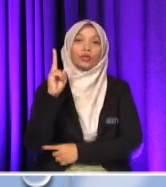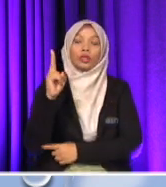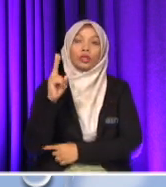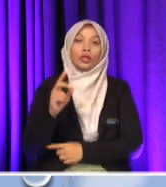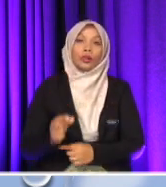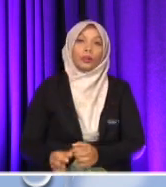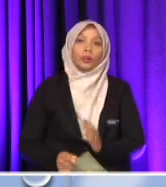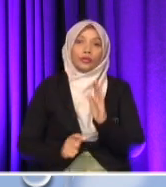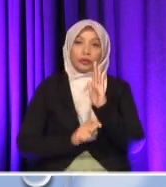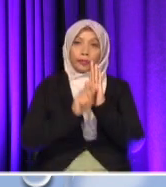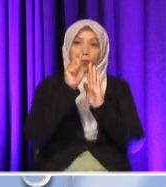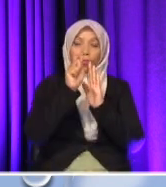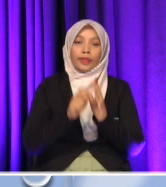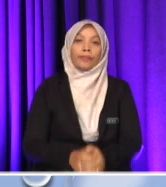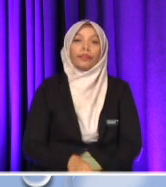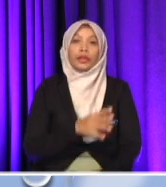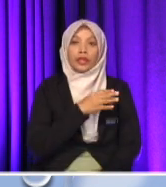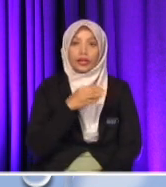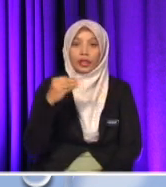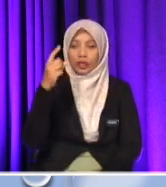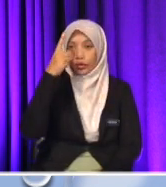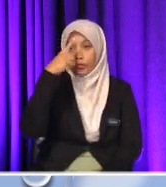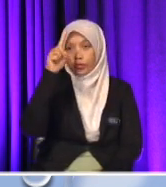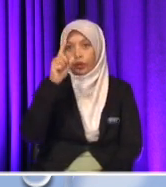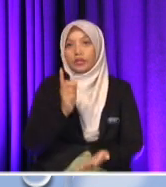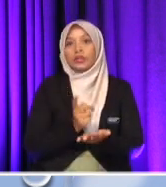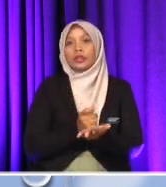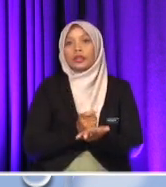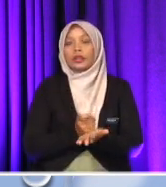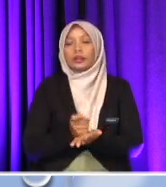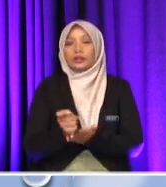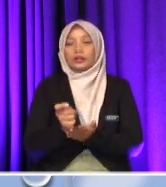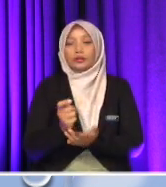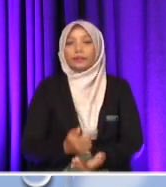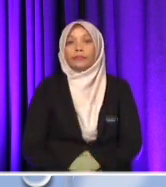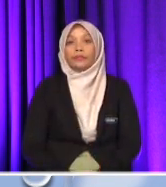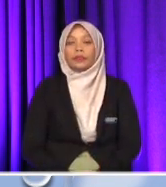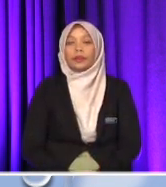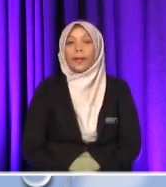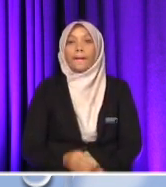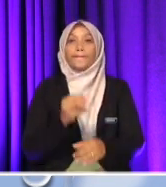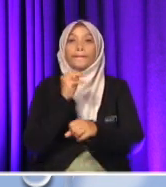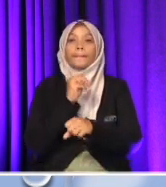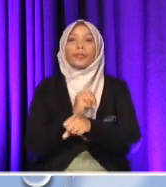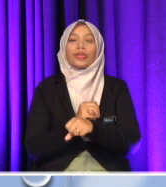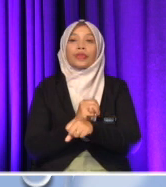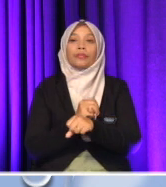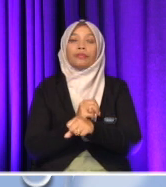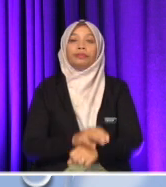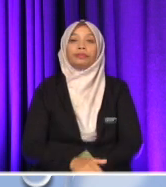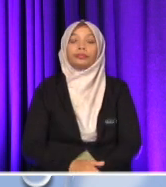dapatlah jawapan yang tu. Dan untuk yang seterusnya, okey, tempoh. Okey, tempoh